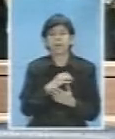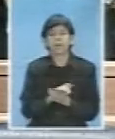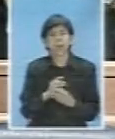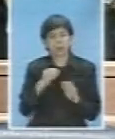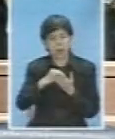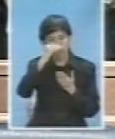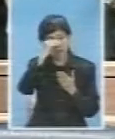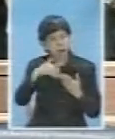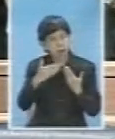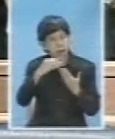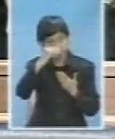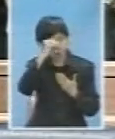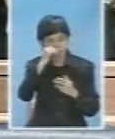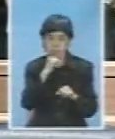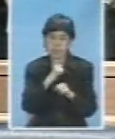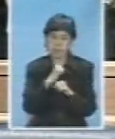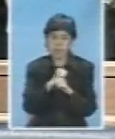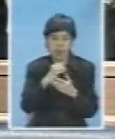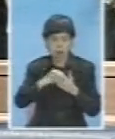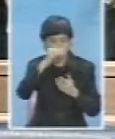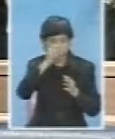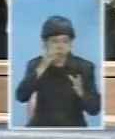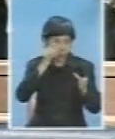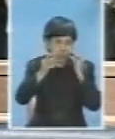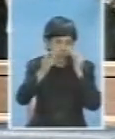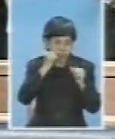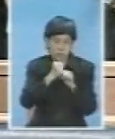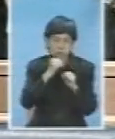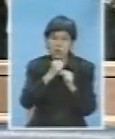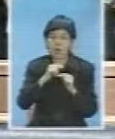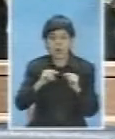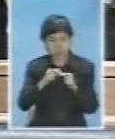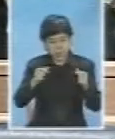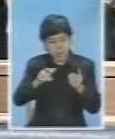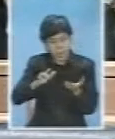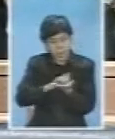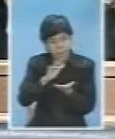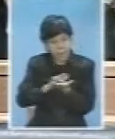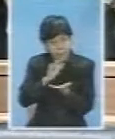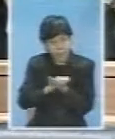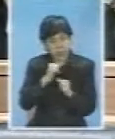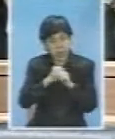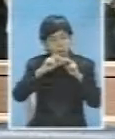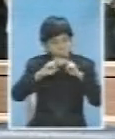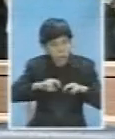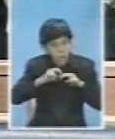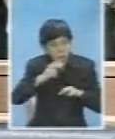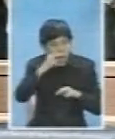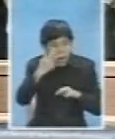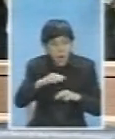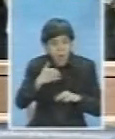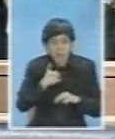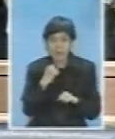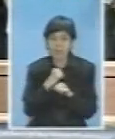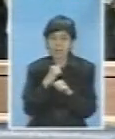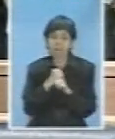ให้นักเรียนได้การรับการเรียนรู้จากคอมพิวเตอร์แบบพกพาผลการวิจัยพบความเป็นจริงว่า